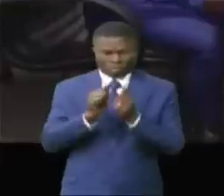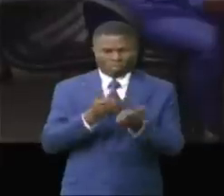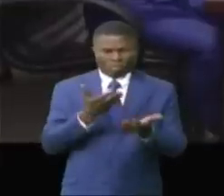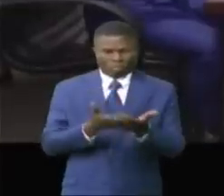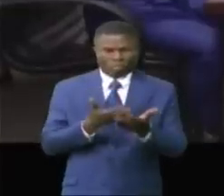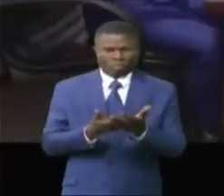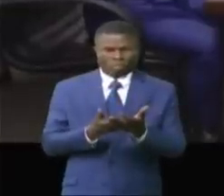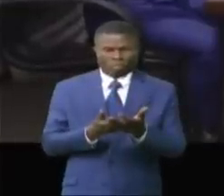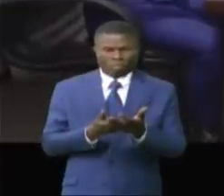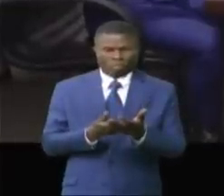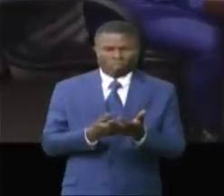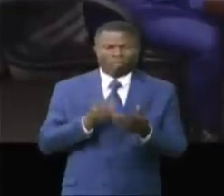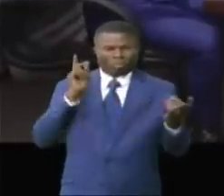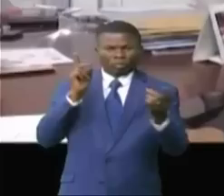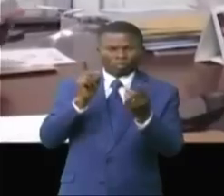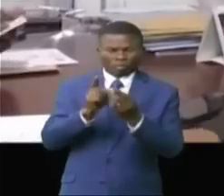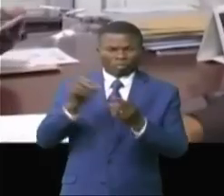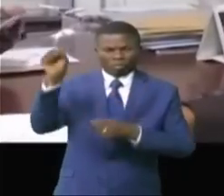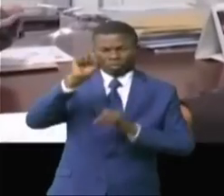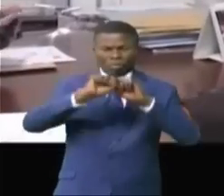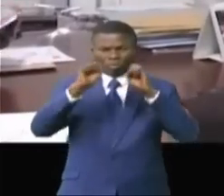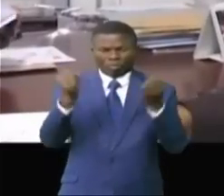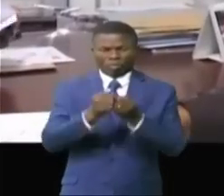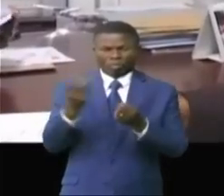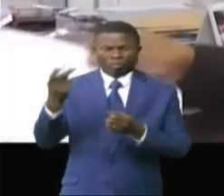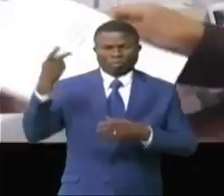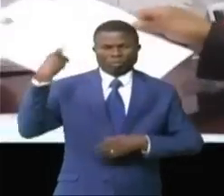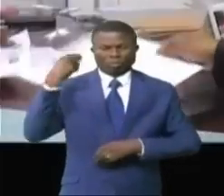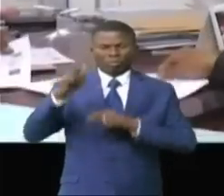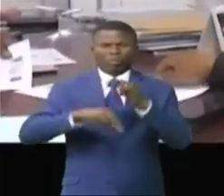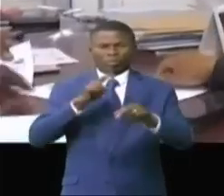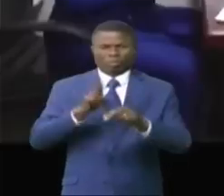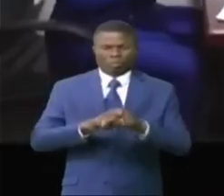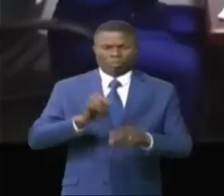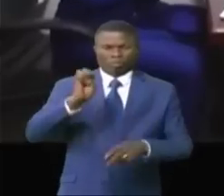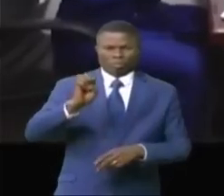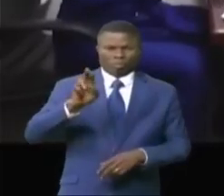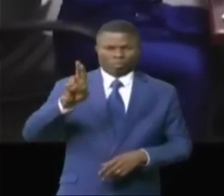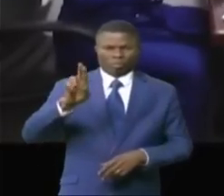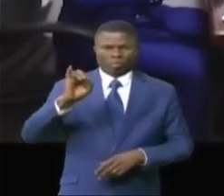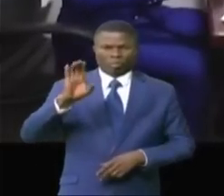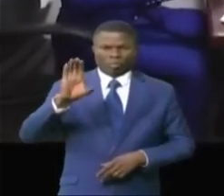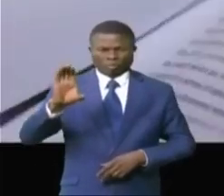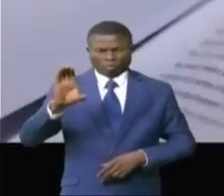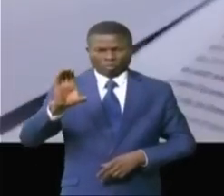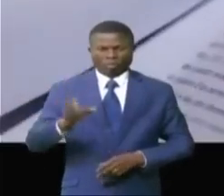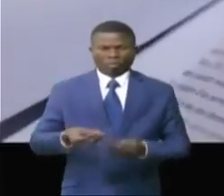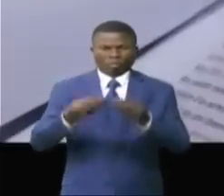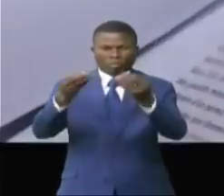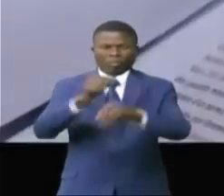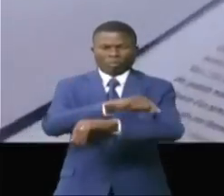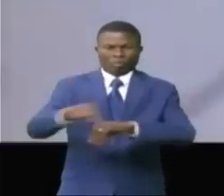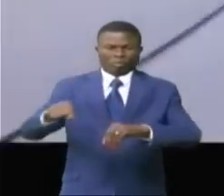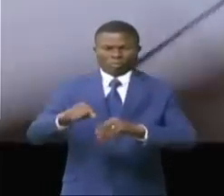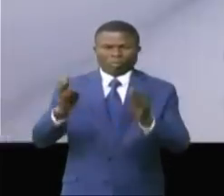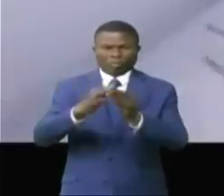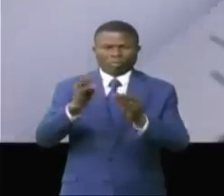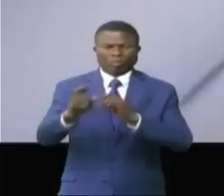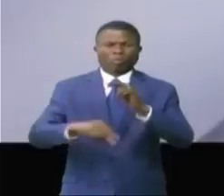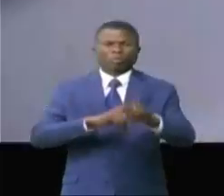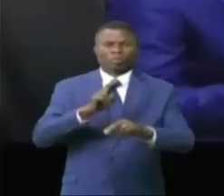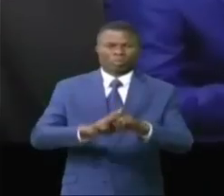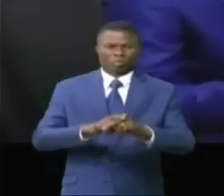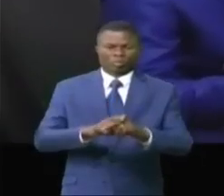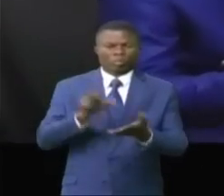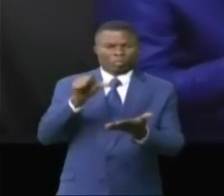auxquels est confronté la SACIM, le député national Eric Ilunga a déposé au bureau de l'Assemblée nationale